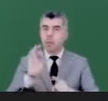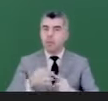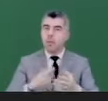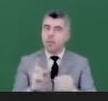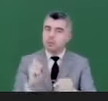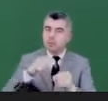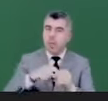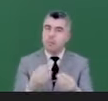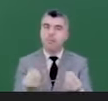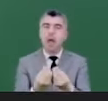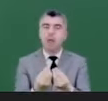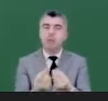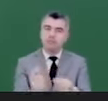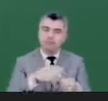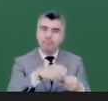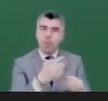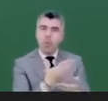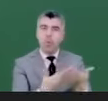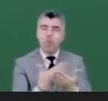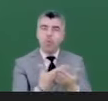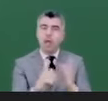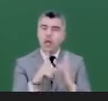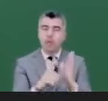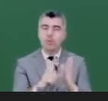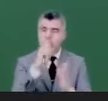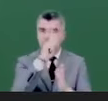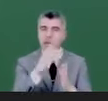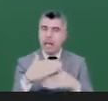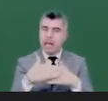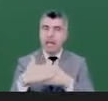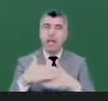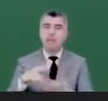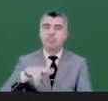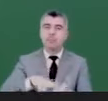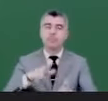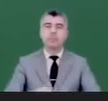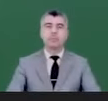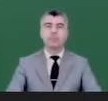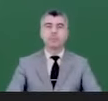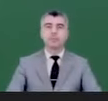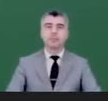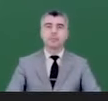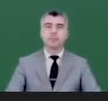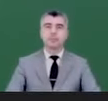للانخراط في هذا النقاش خاصه ان هذه القوانين سوف تتم المصادقه عليها في هذا المستوى